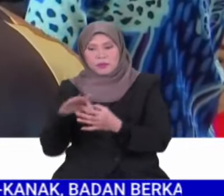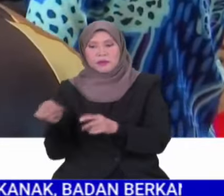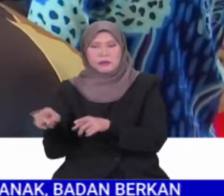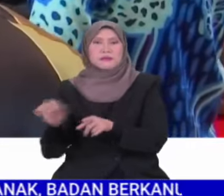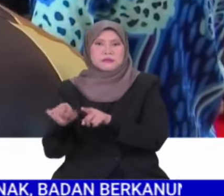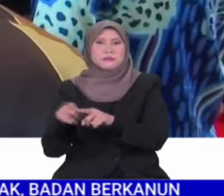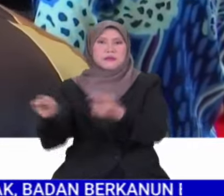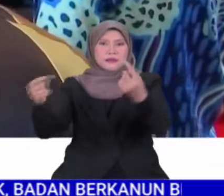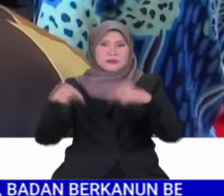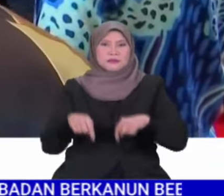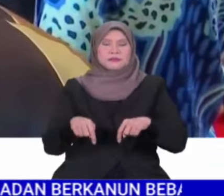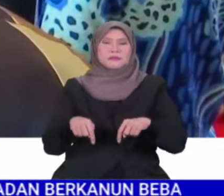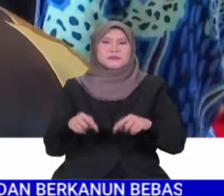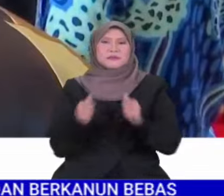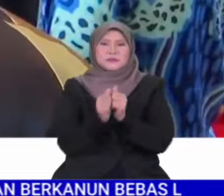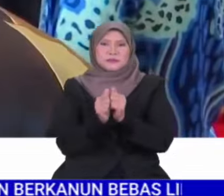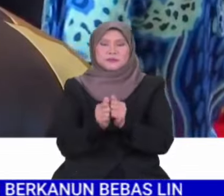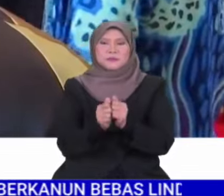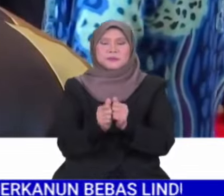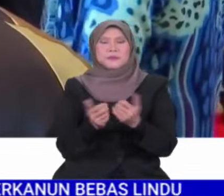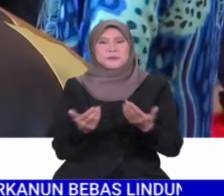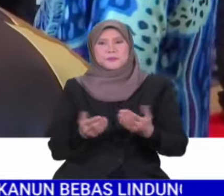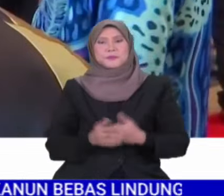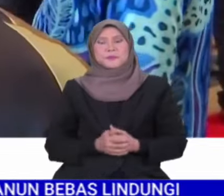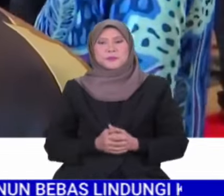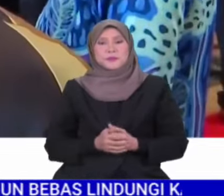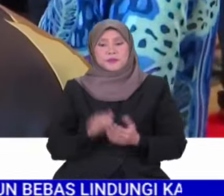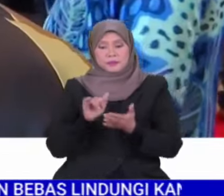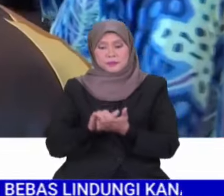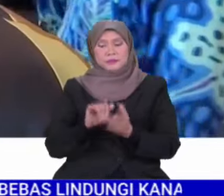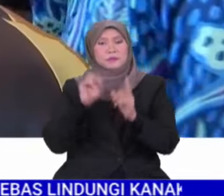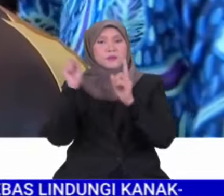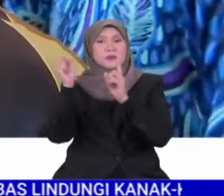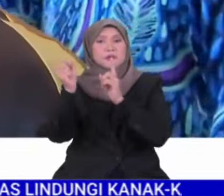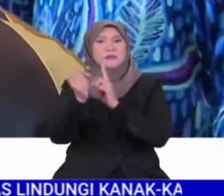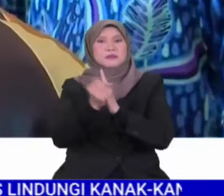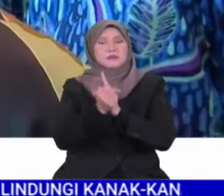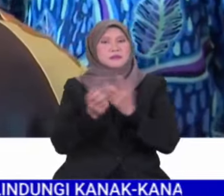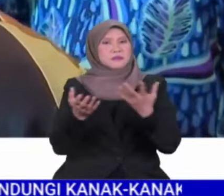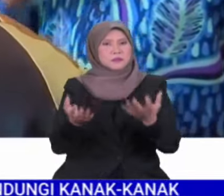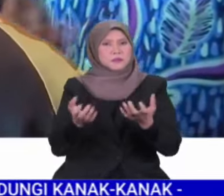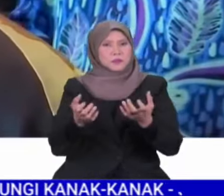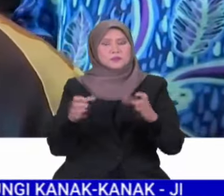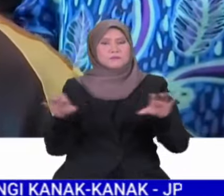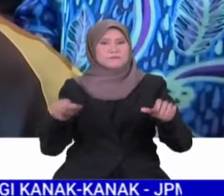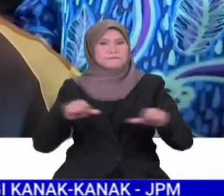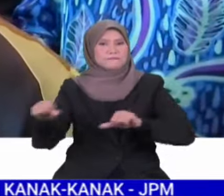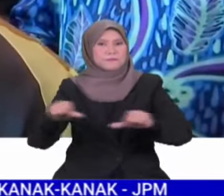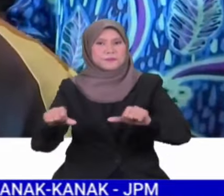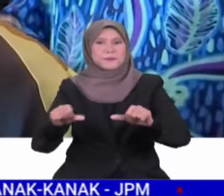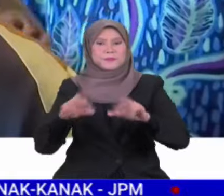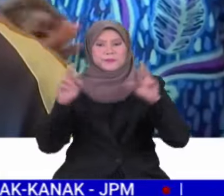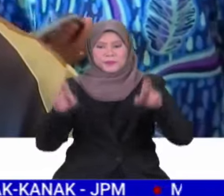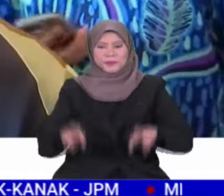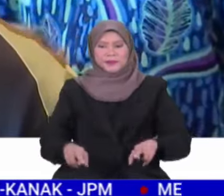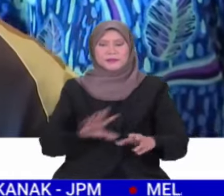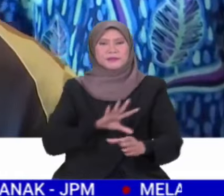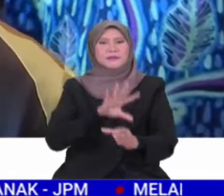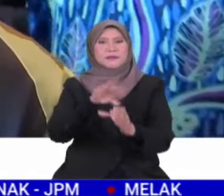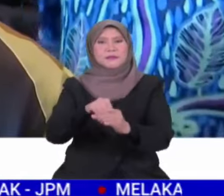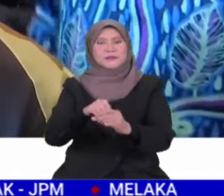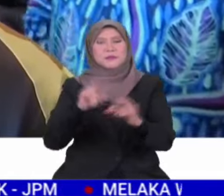bersama-sama. Ini adalah satu situasi di mana beliau ingin menggerakkan rakyat bersama-sama